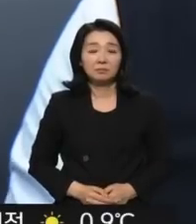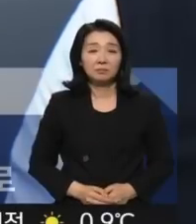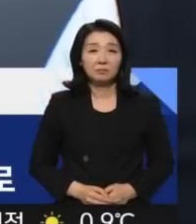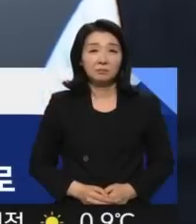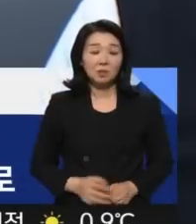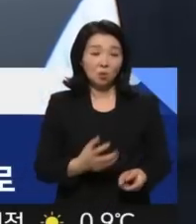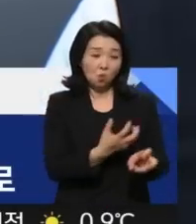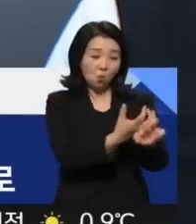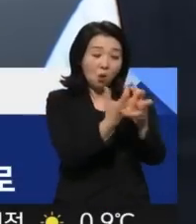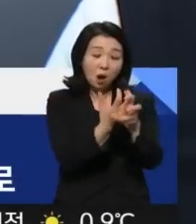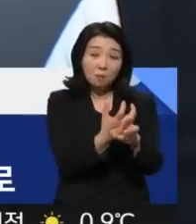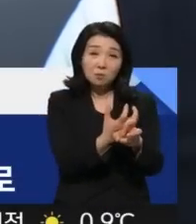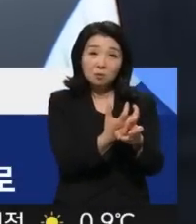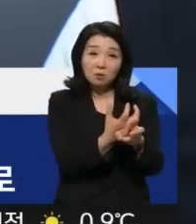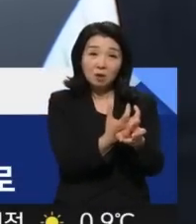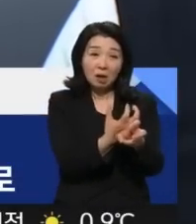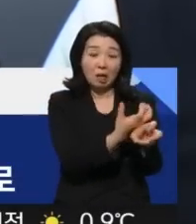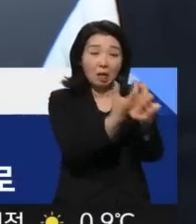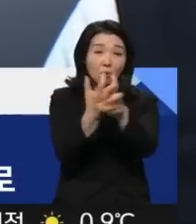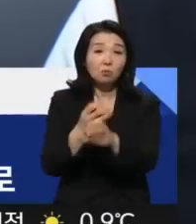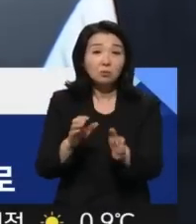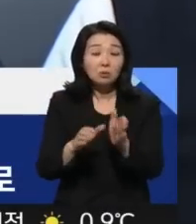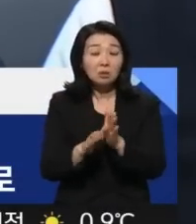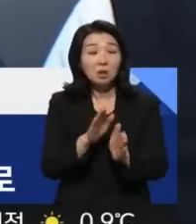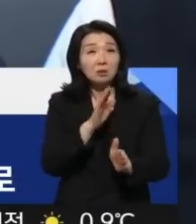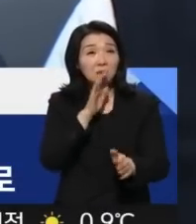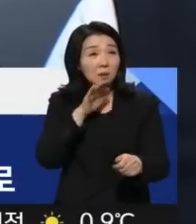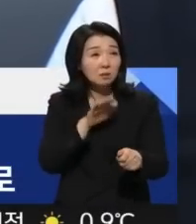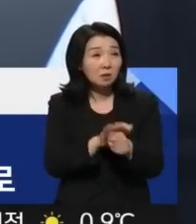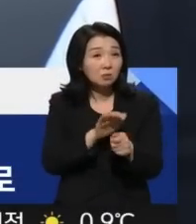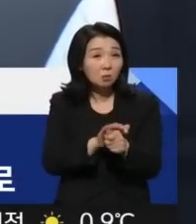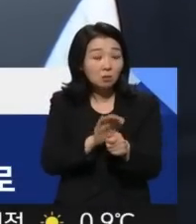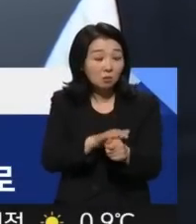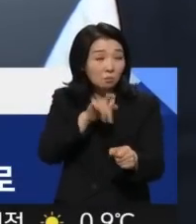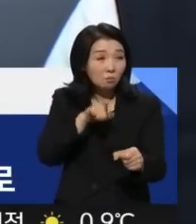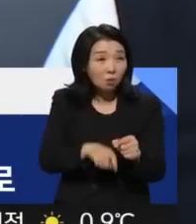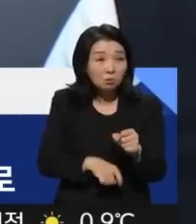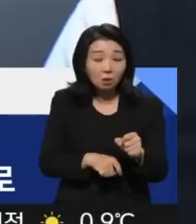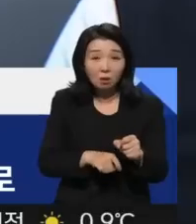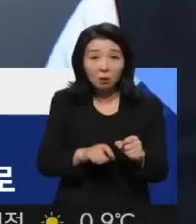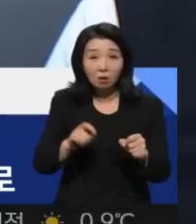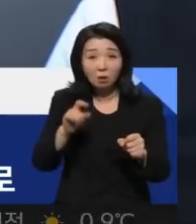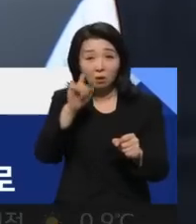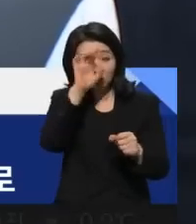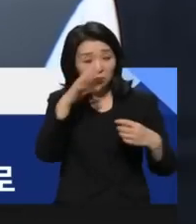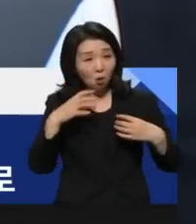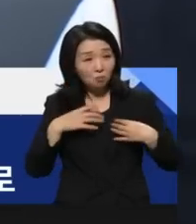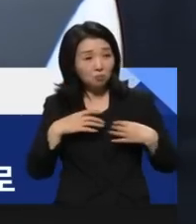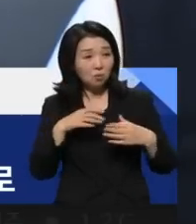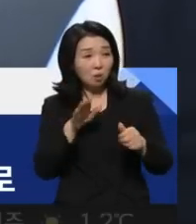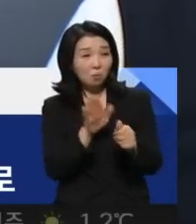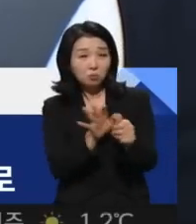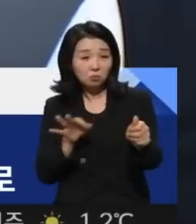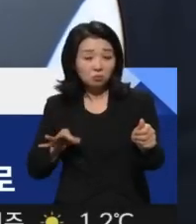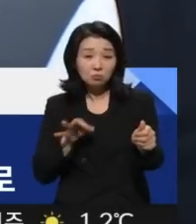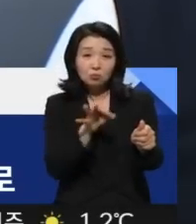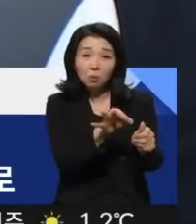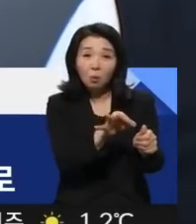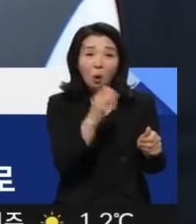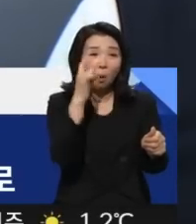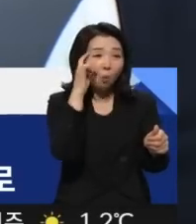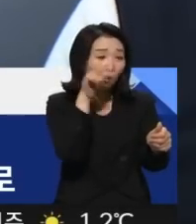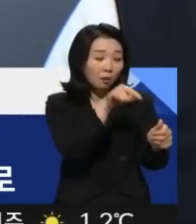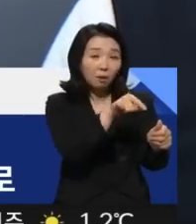화물 운송에 정당하게 기여하고 있는 것을 전제로 해서 우리가 국가가 보조금을 주는 것인데 걸핏하면